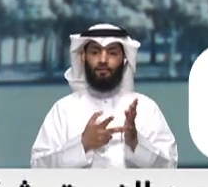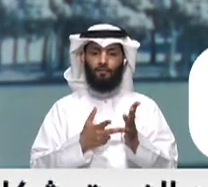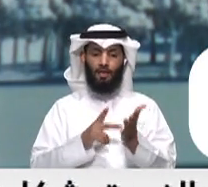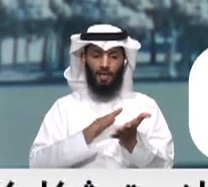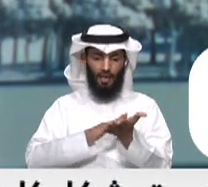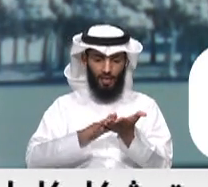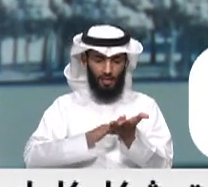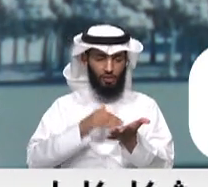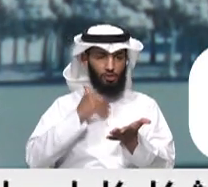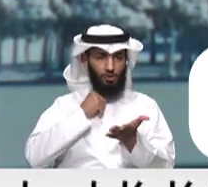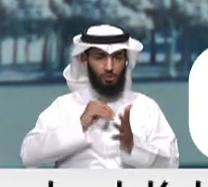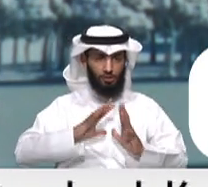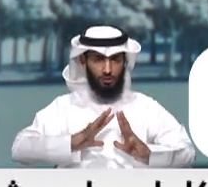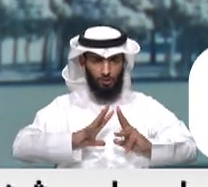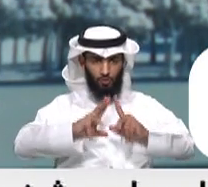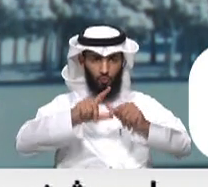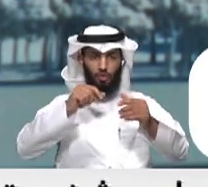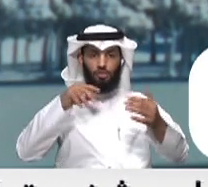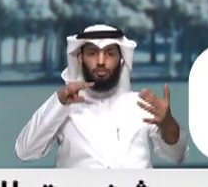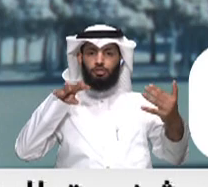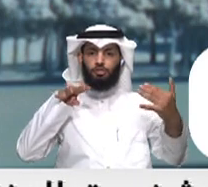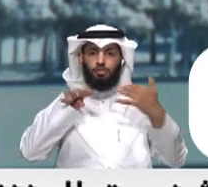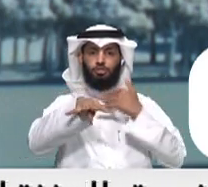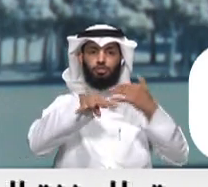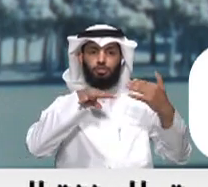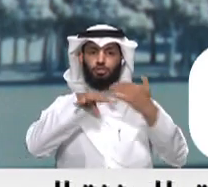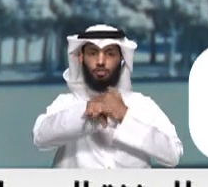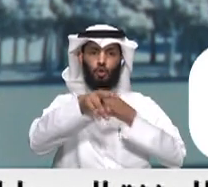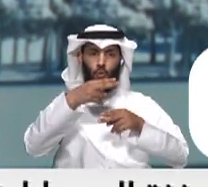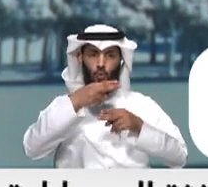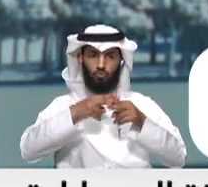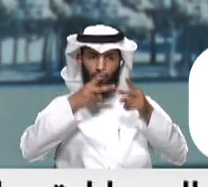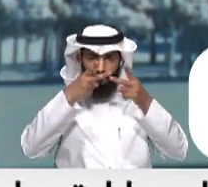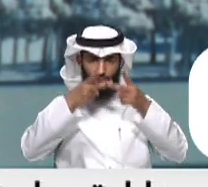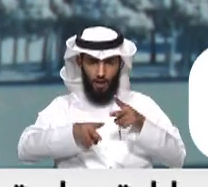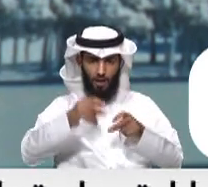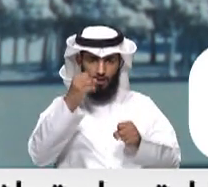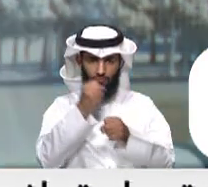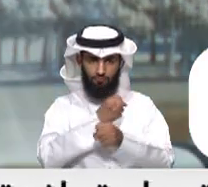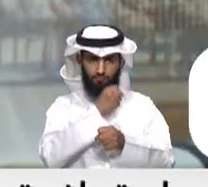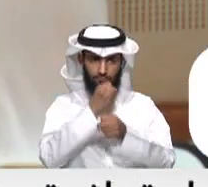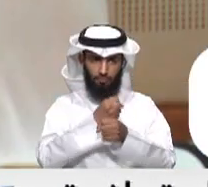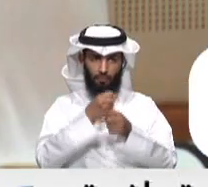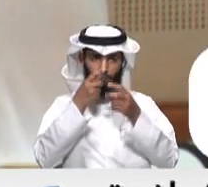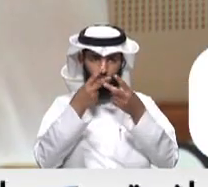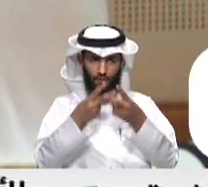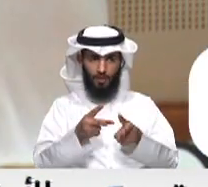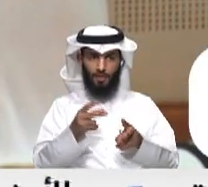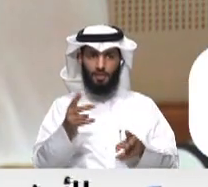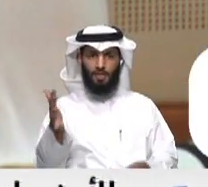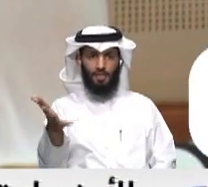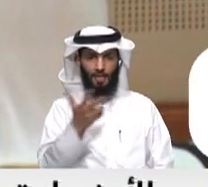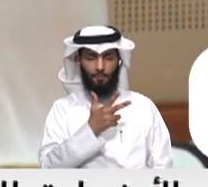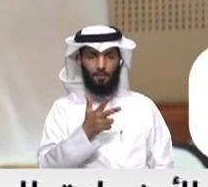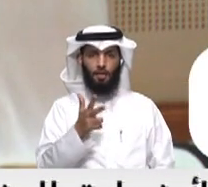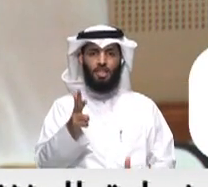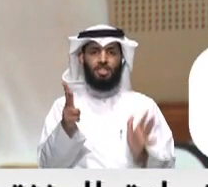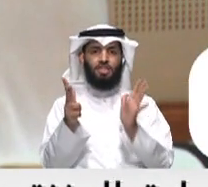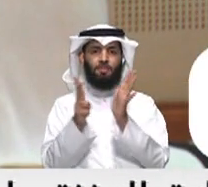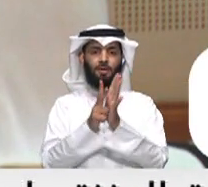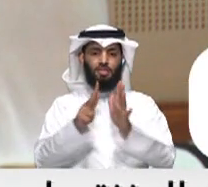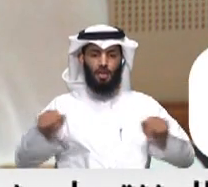التحتيه وشبكه الطرق في البلاد والتي دخلت حيز التنفيذ بواقع 18 عقدا